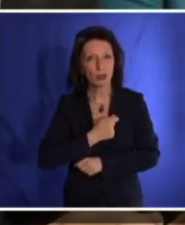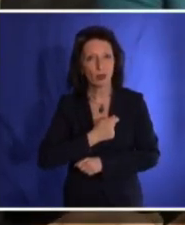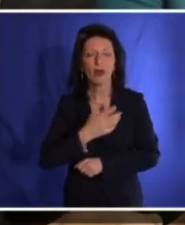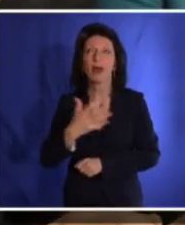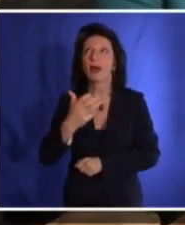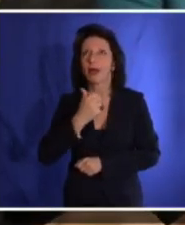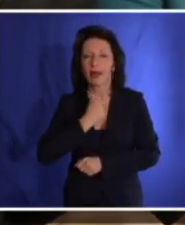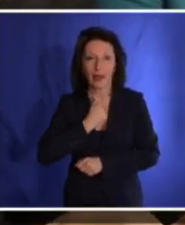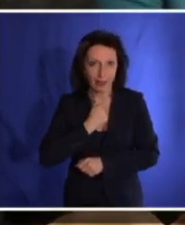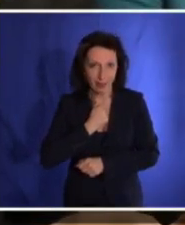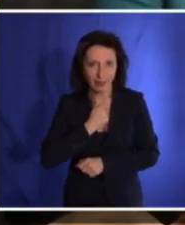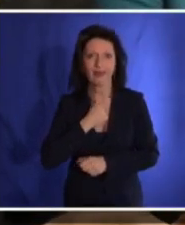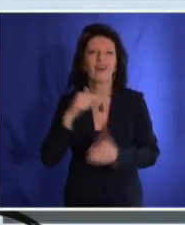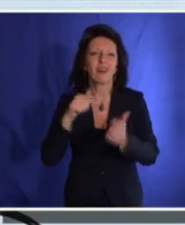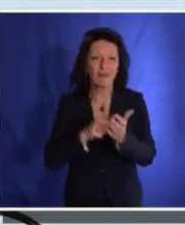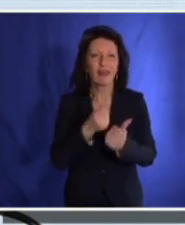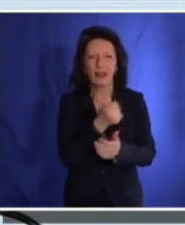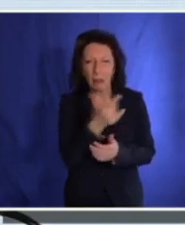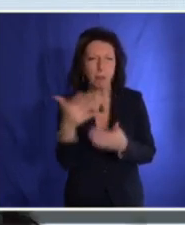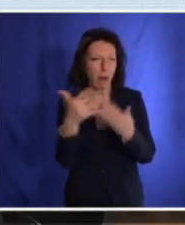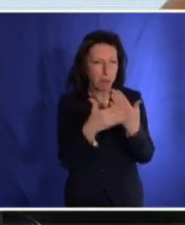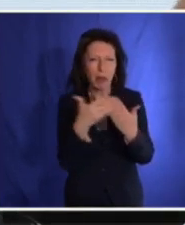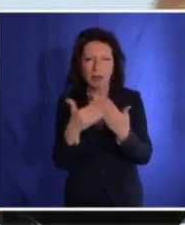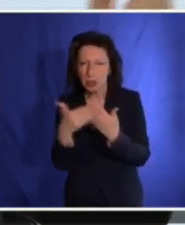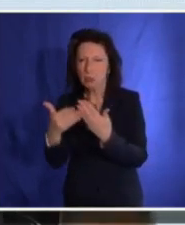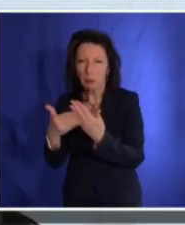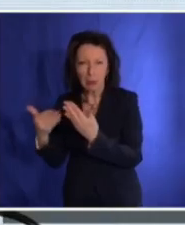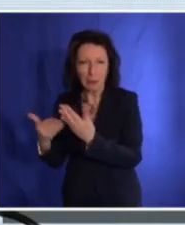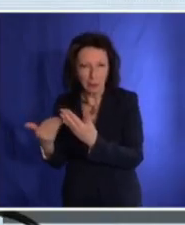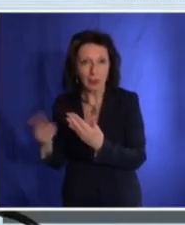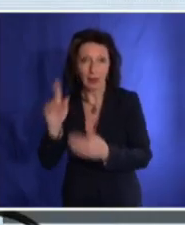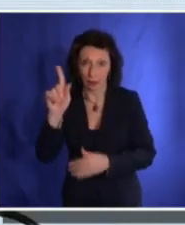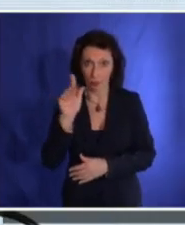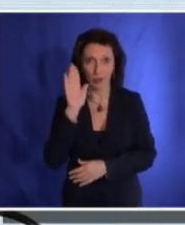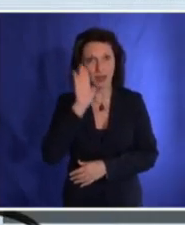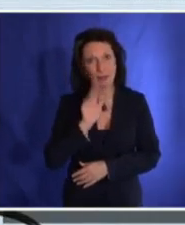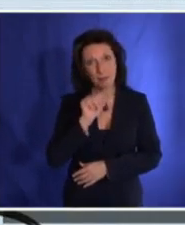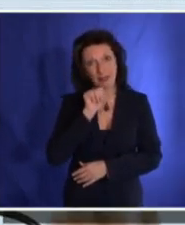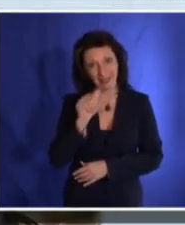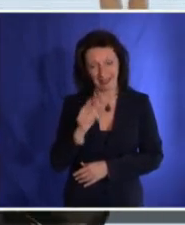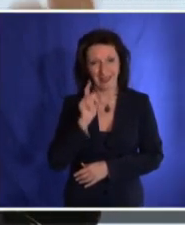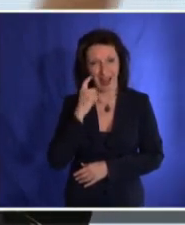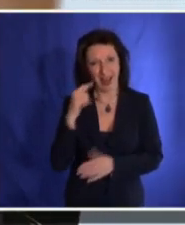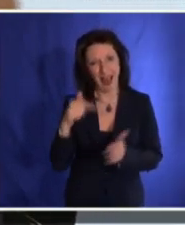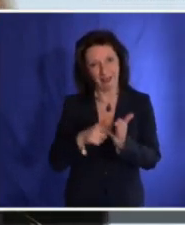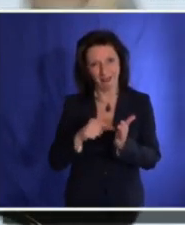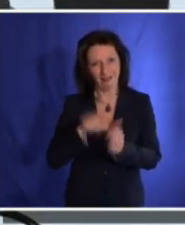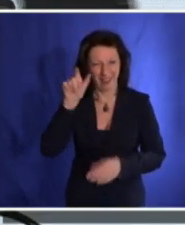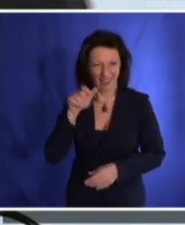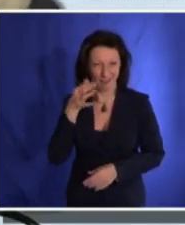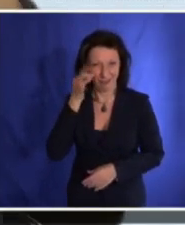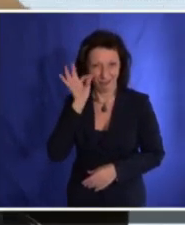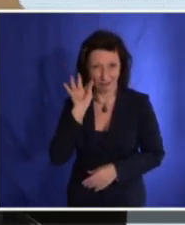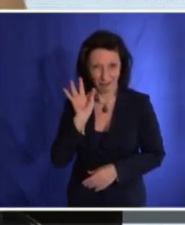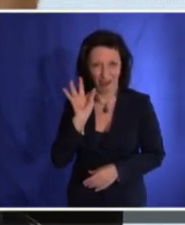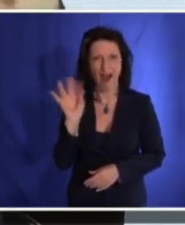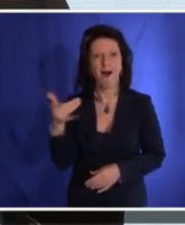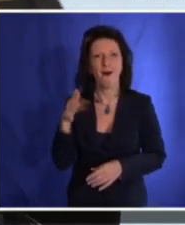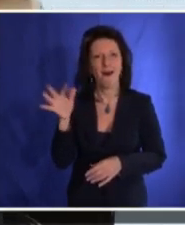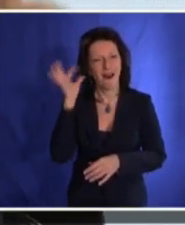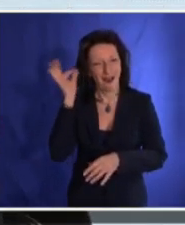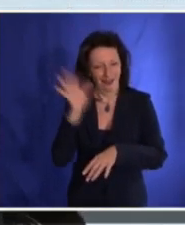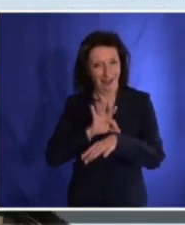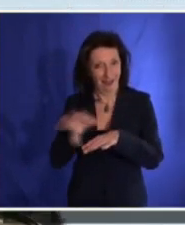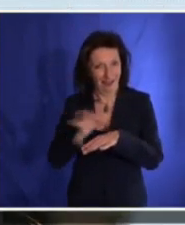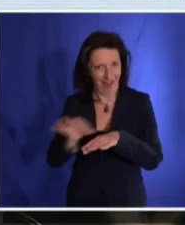was aufgrund einiger Fallbeispiele vorangebracht. Und nicht lachen über die Waxing Lady, sondern die war nur eigentlich das Transportmittel, um